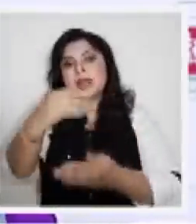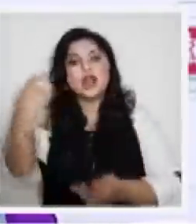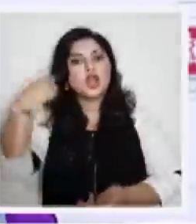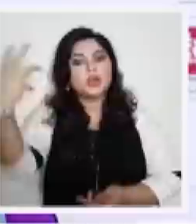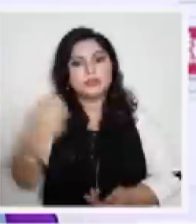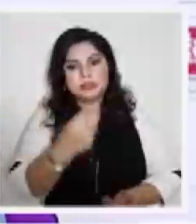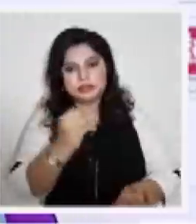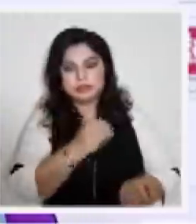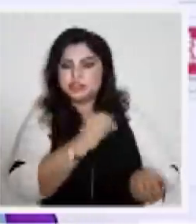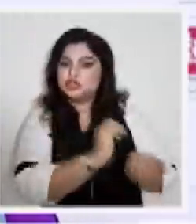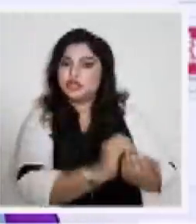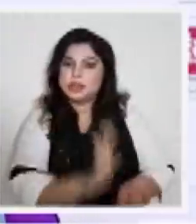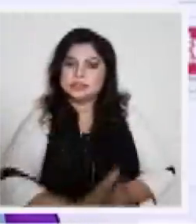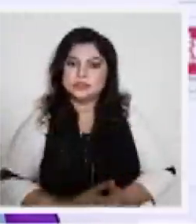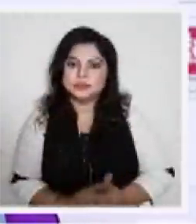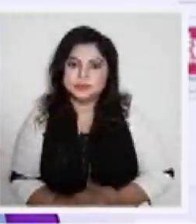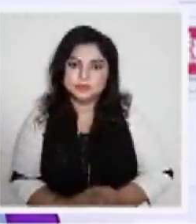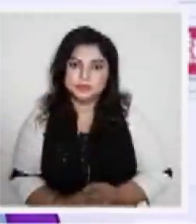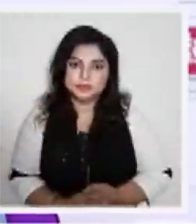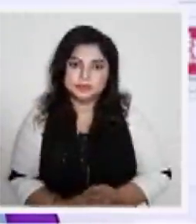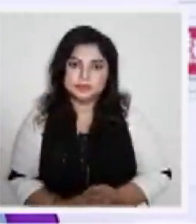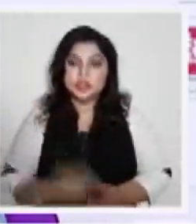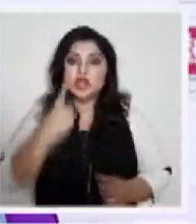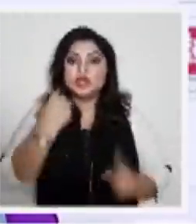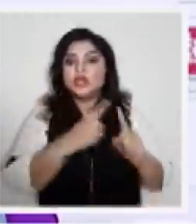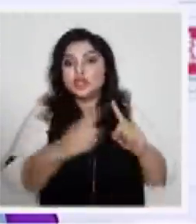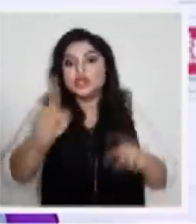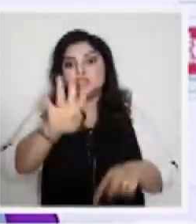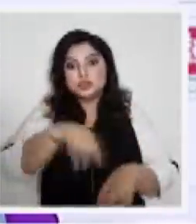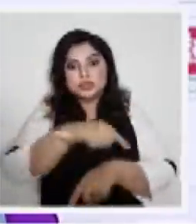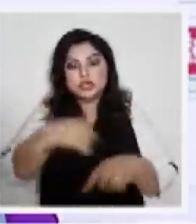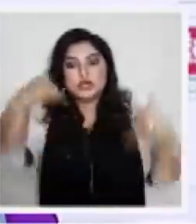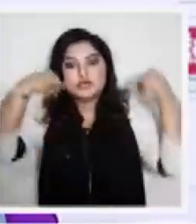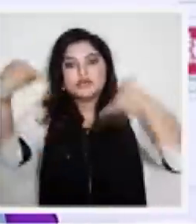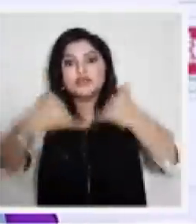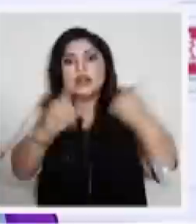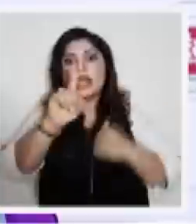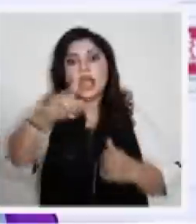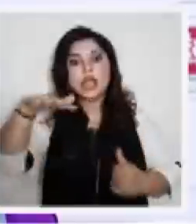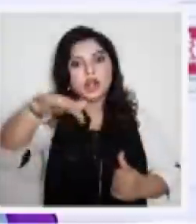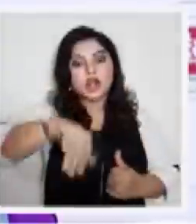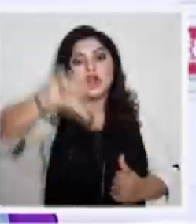13,10,280। এই তথ্য সাপ্লাই চেইন ম্যানেজমেন্ট পোর্টাল থেকে প্রাপ্ত।